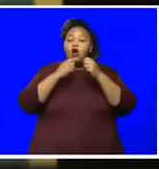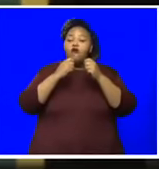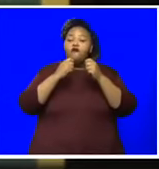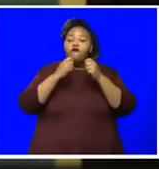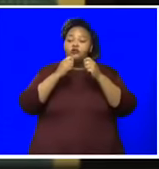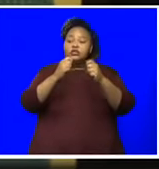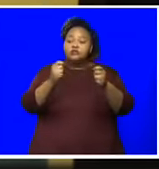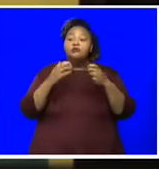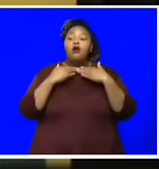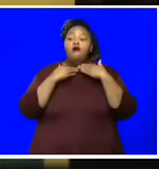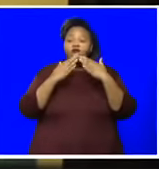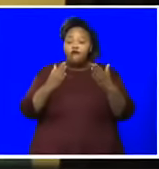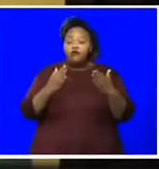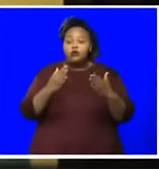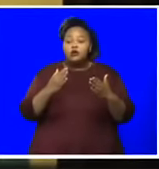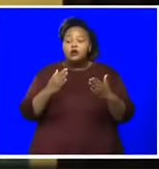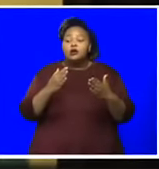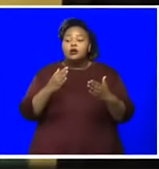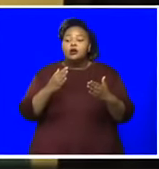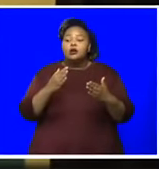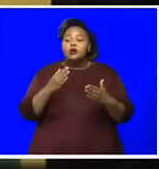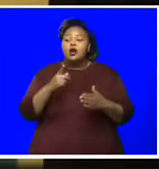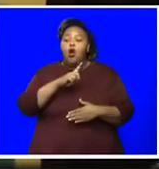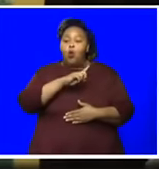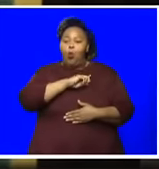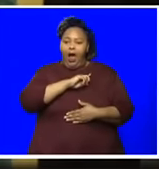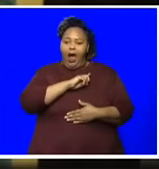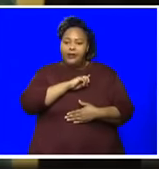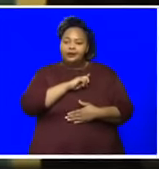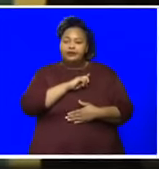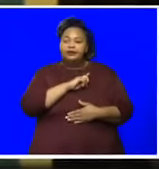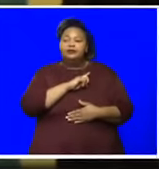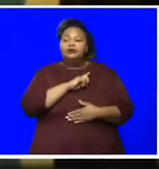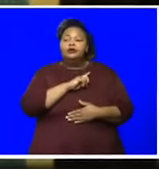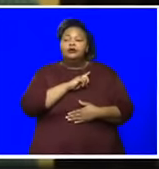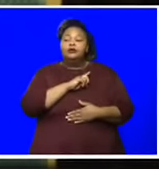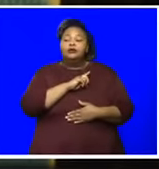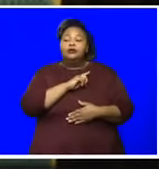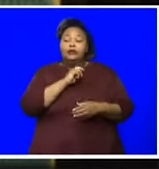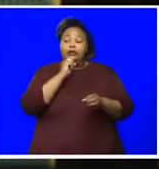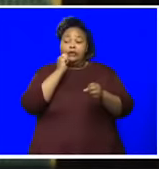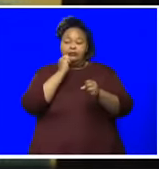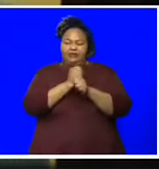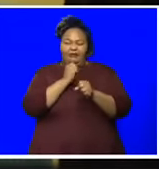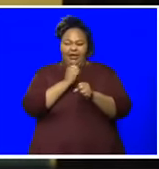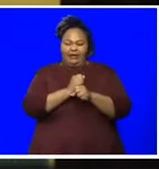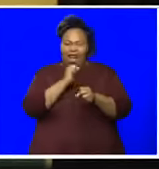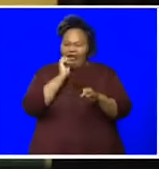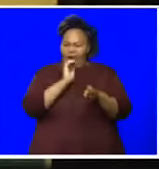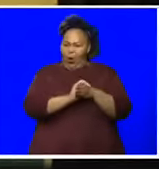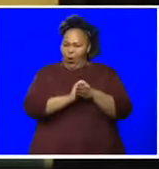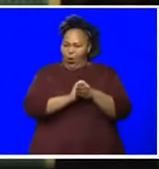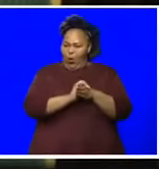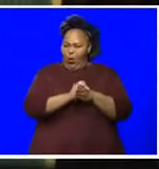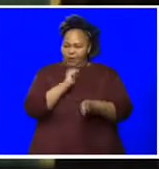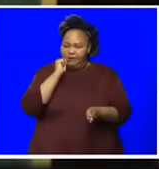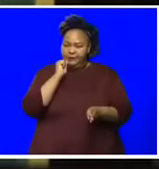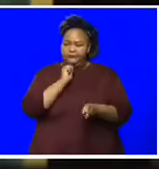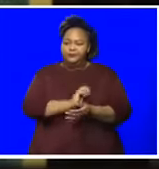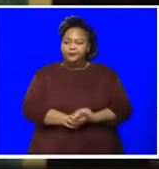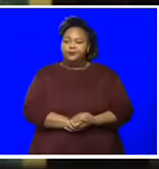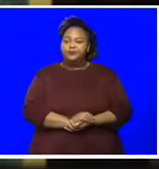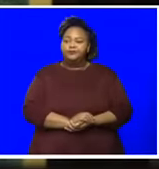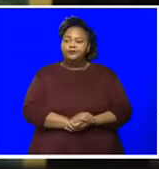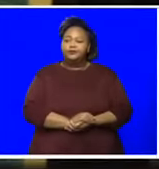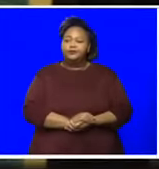bona bafuna ukuchubeka nemisebenzi lemidzala lebe bayenda uthi ke civil service commission litiko ke